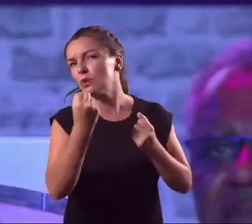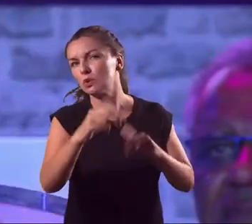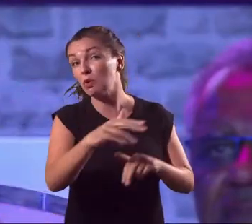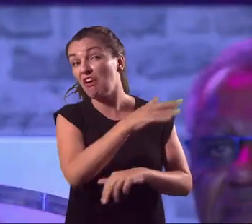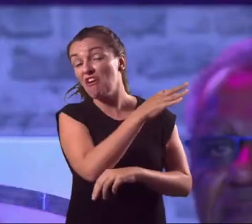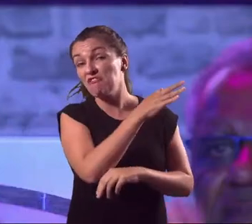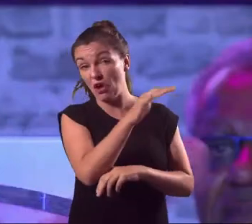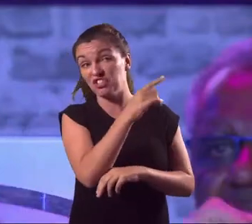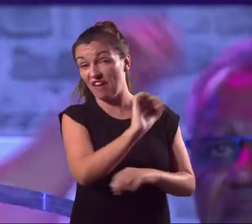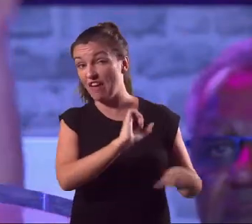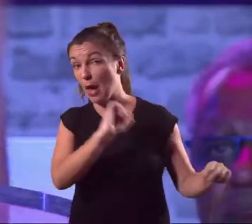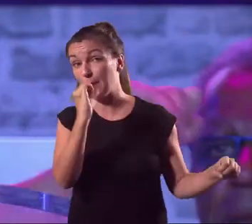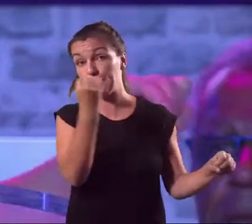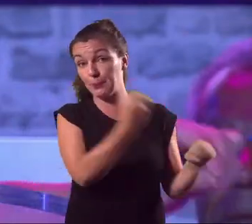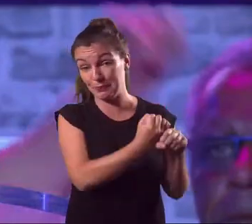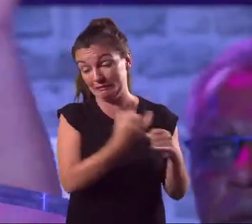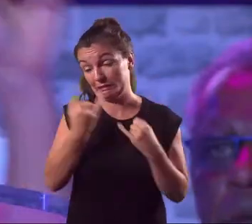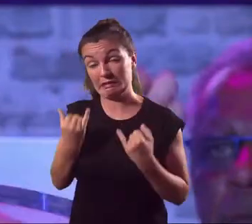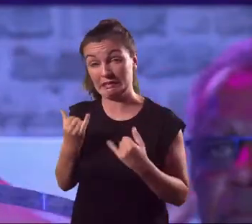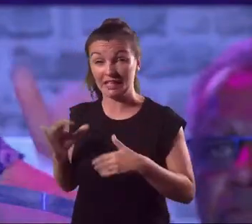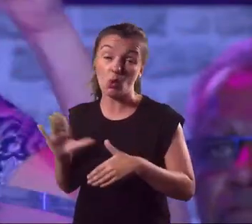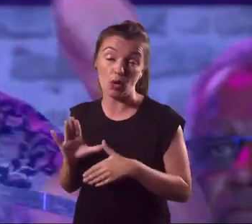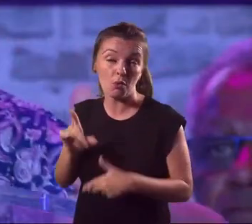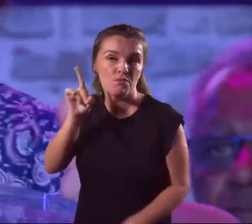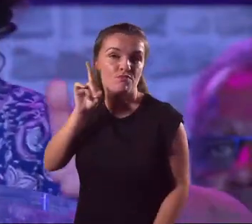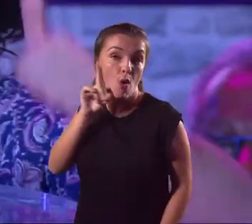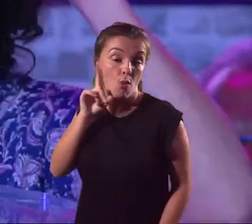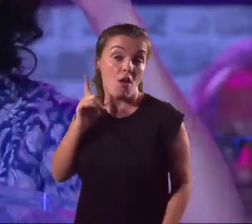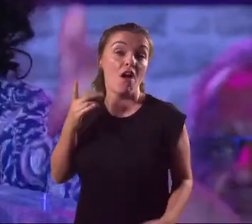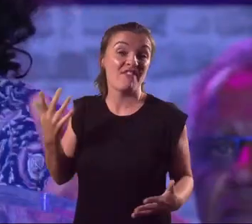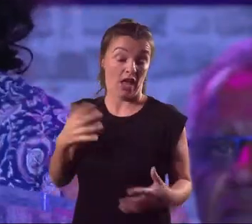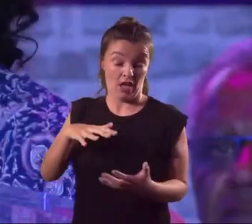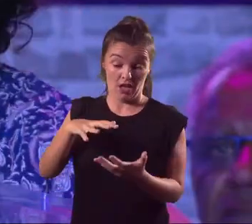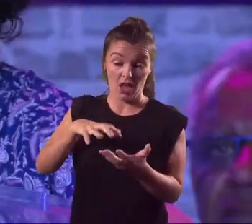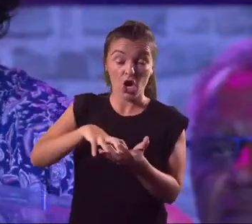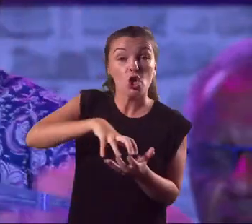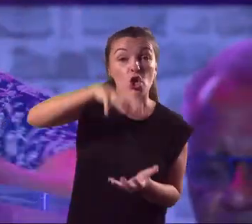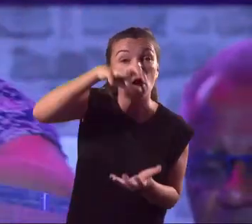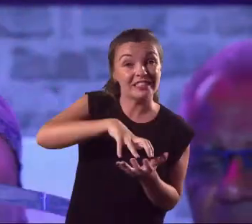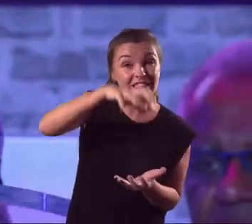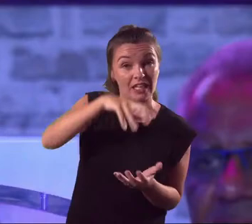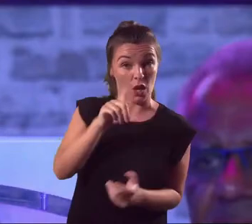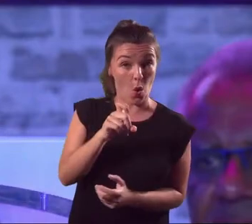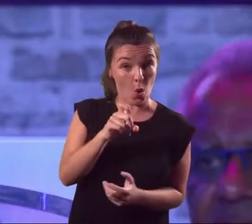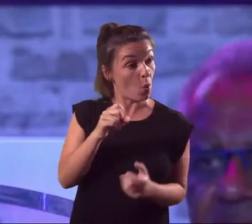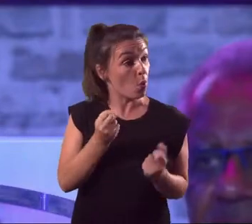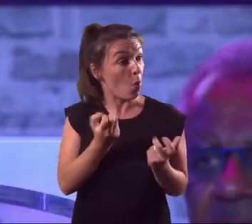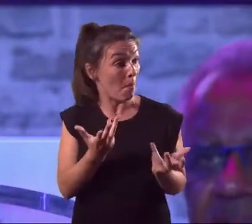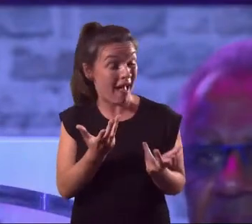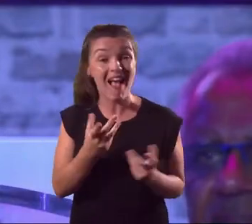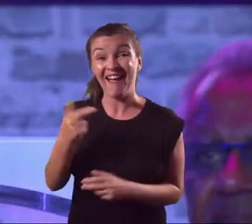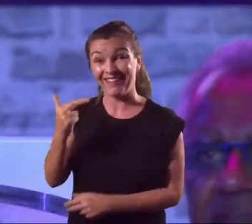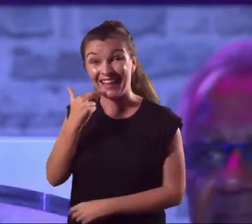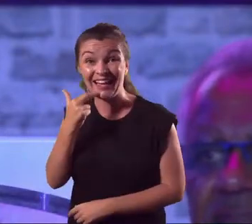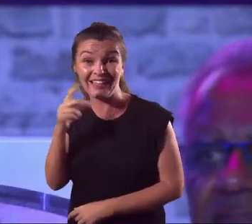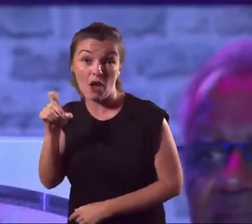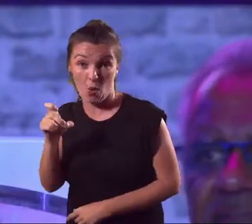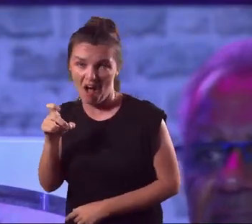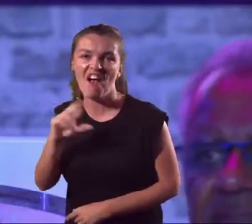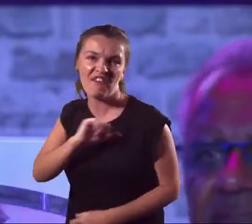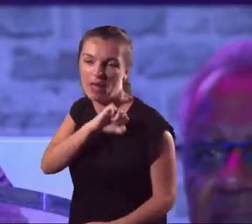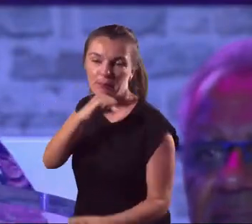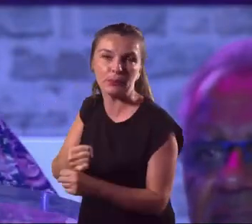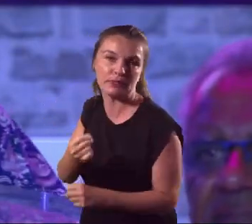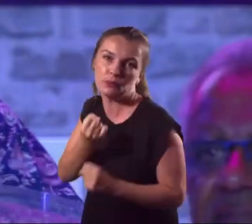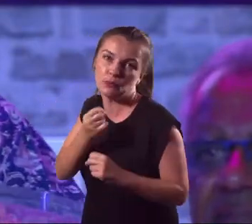sera condamnée ici en Guadeloupe au vu à la fois de la quantité et de la qualité de l'eau disponible. Nous avons aussi obtenu